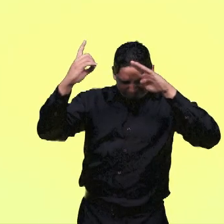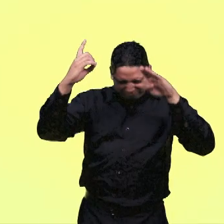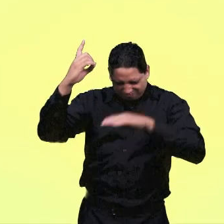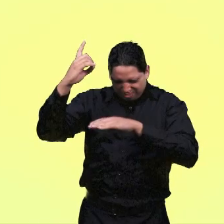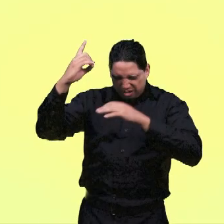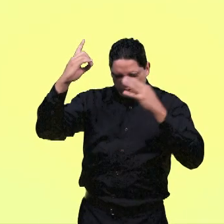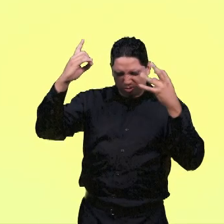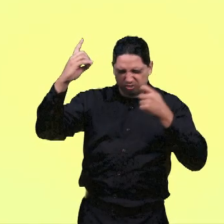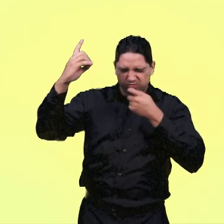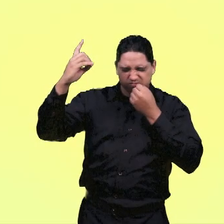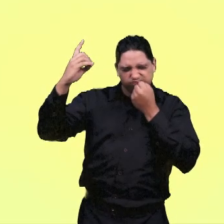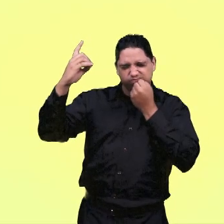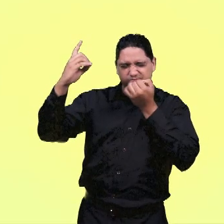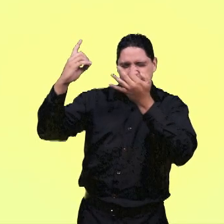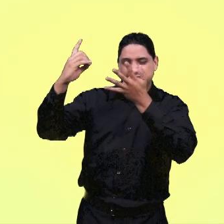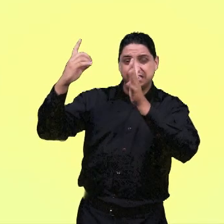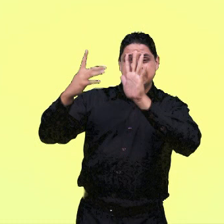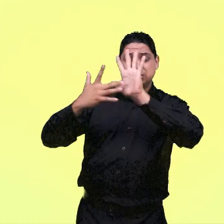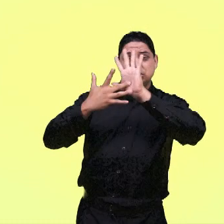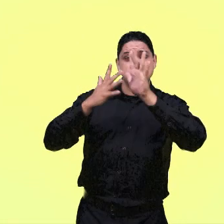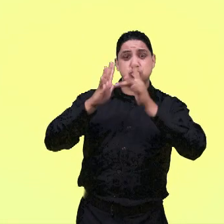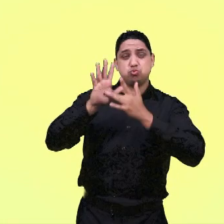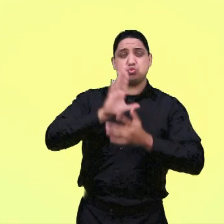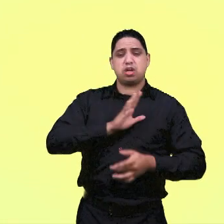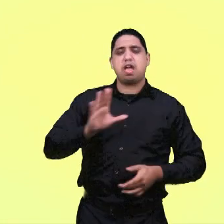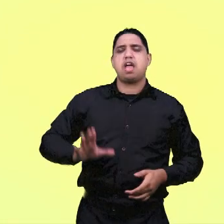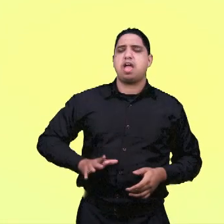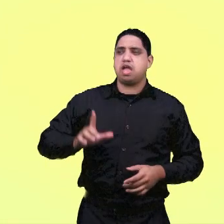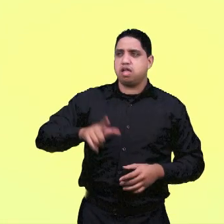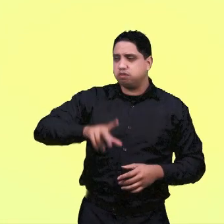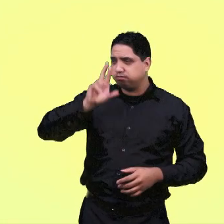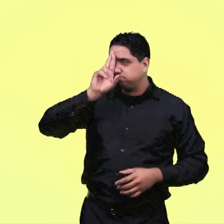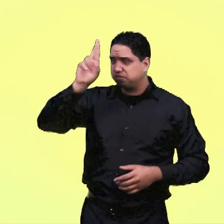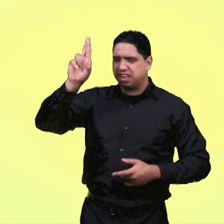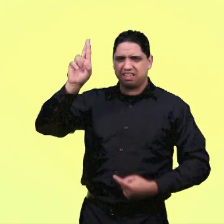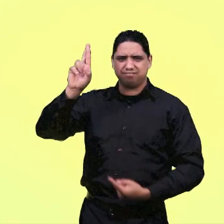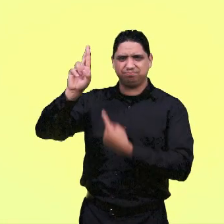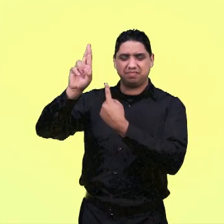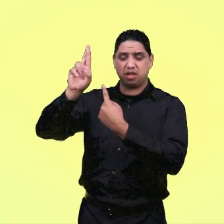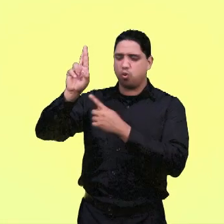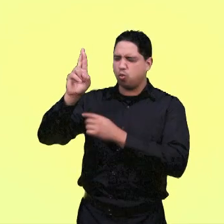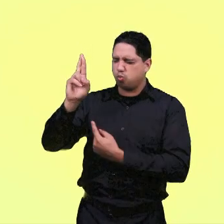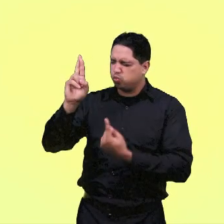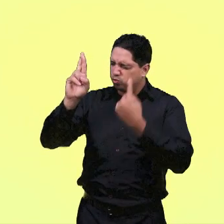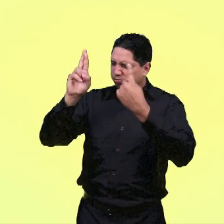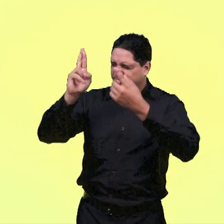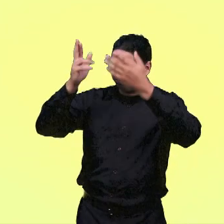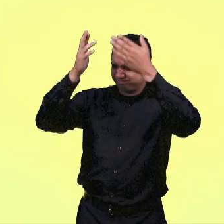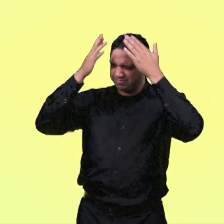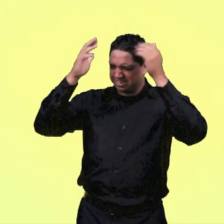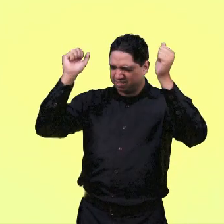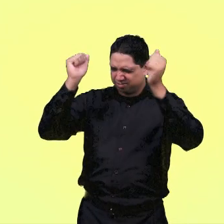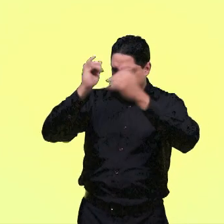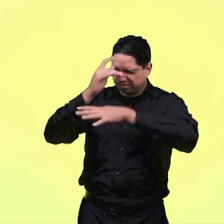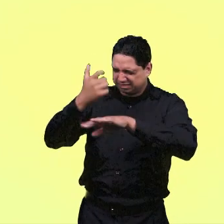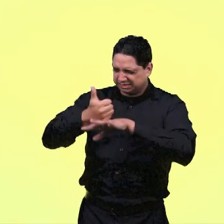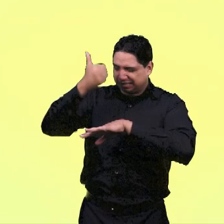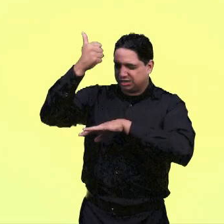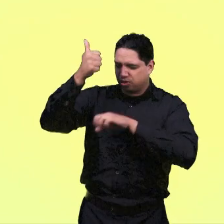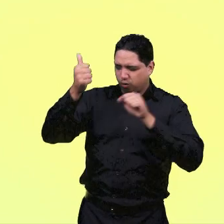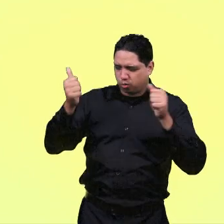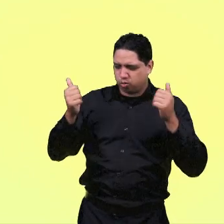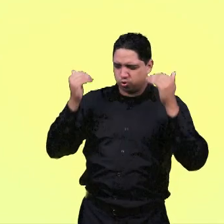langue confessera Jésus-Christ est le Seigneur, il est le roi de gloire, digne de tout